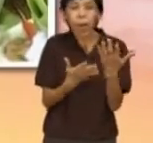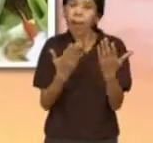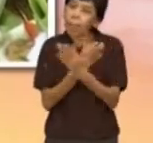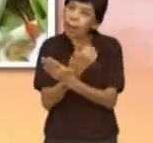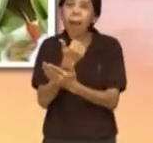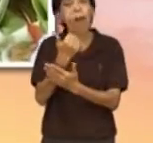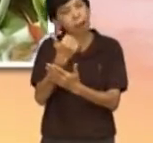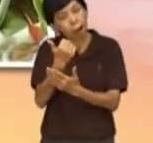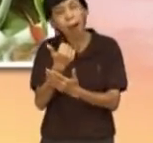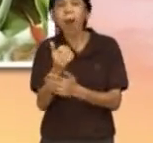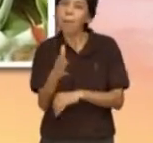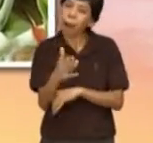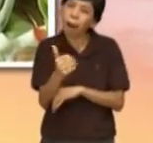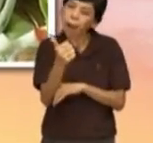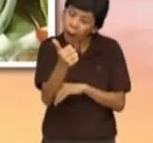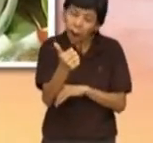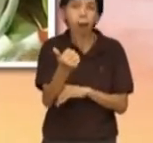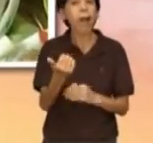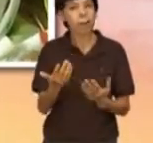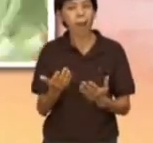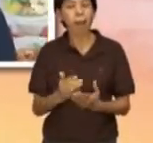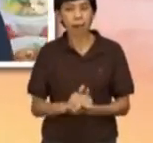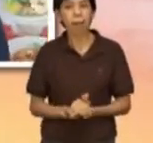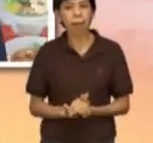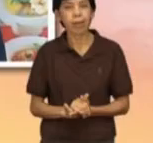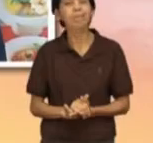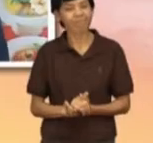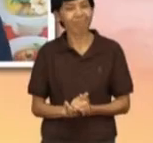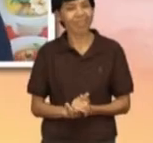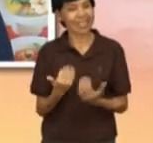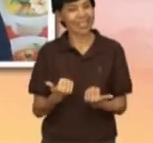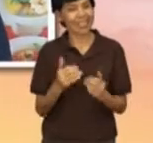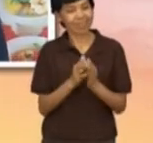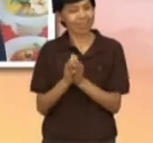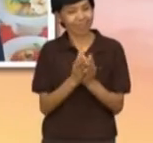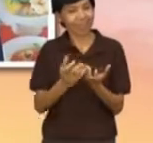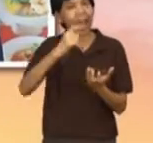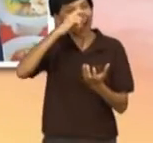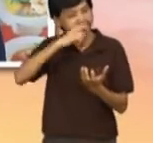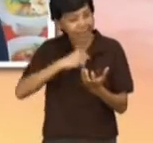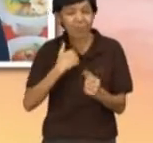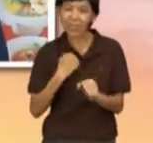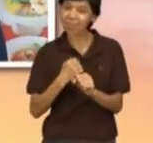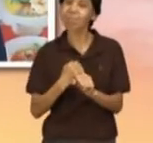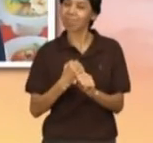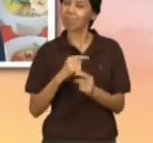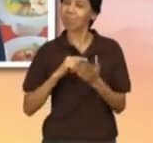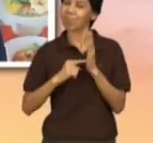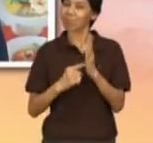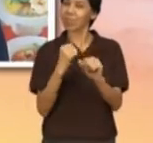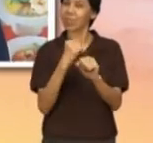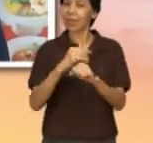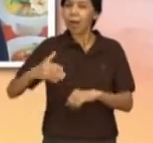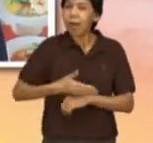อื่นก็ต้องเพ ิ่ มกลิ่นเข้าไป ใช ่ค่ะนี่เลยค่ะคือรายการเคล็ดลับตำรับไทยค่ะรายการที่นำเสนอสิ่งดีๆที่บ